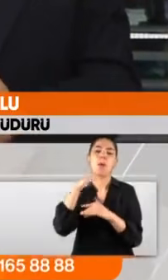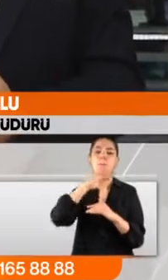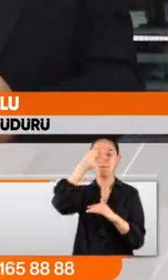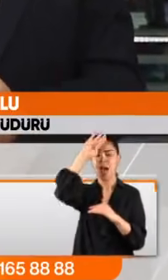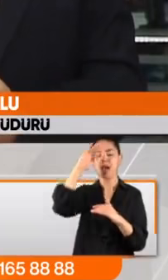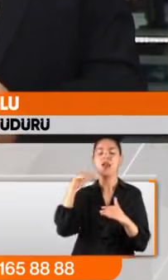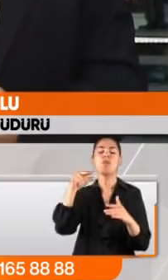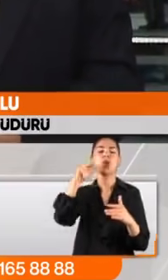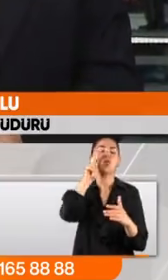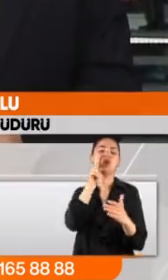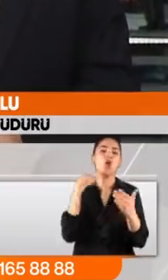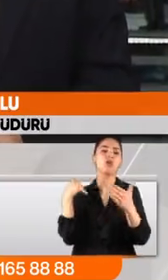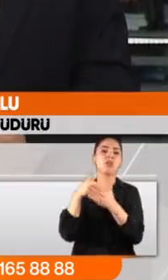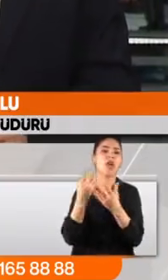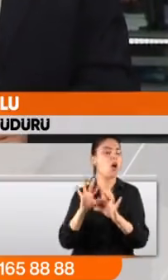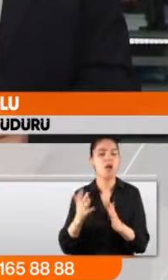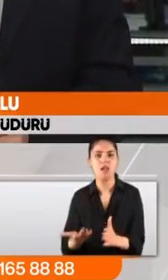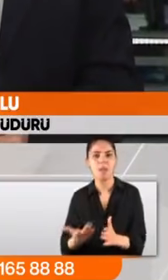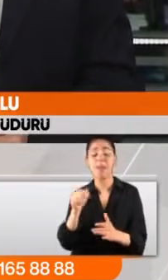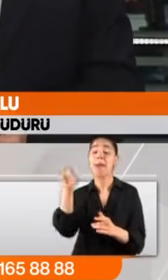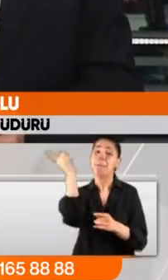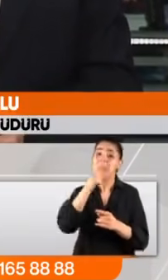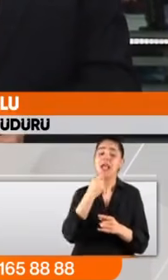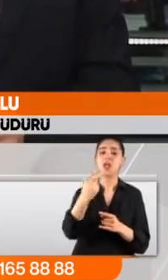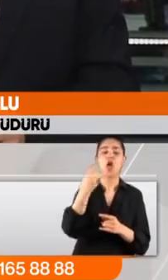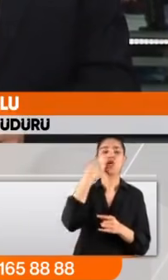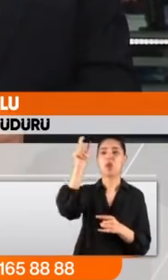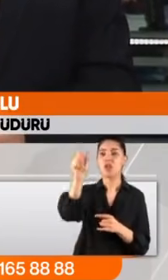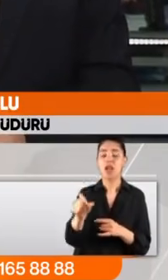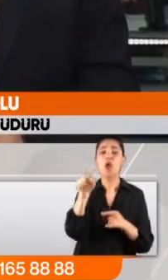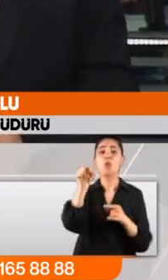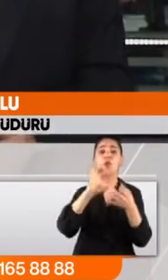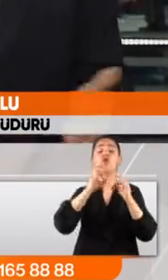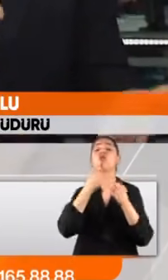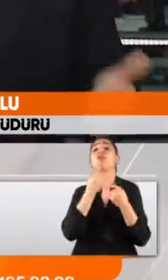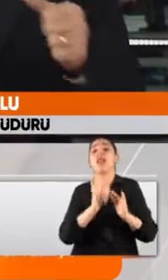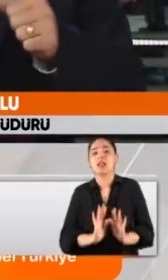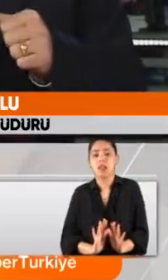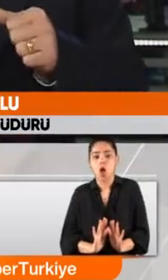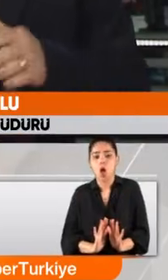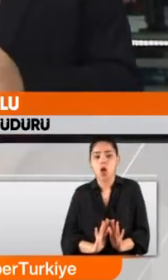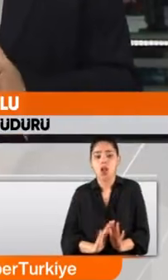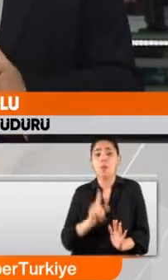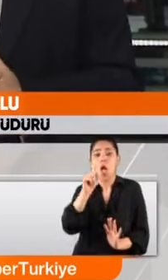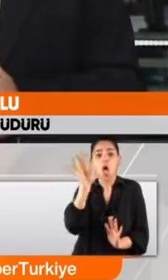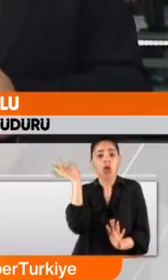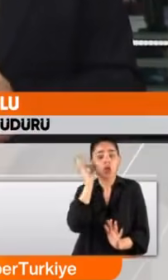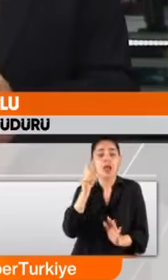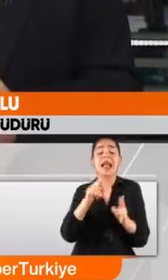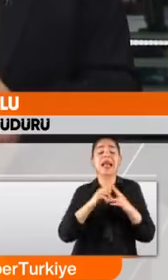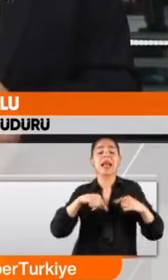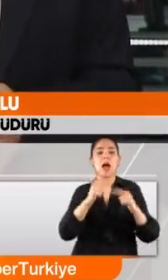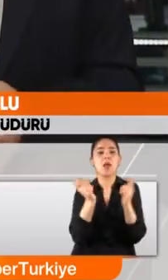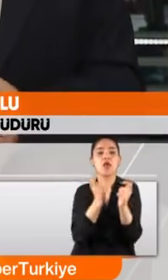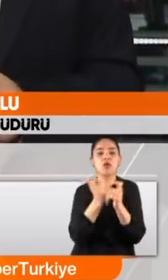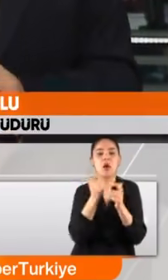kadar yaşayabiliriz. Ama bir kez daha altını çiziyorum. Cumhurbaşkanı Erdoğan'ın ağzından henüz bu cümle çıkmadı. Evet, bu kabine zaten toplantısından gelen bilgi